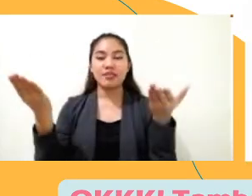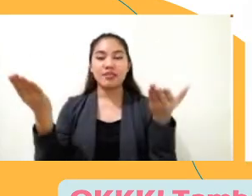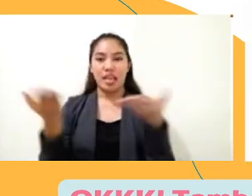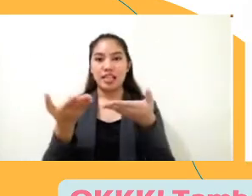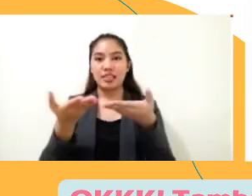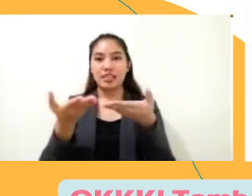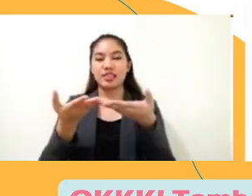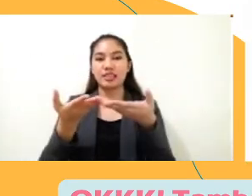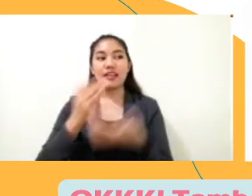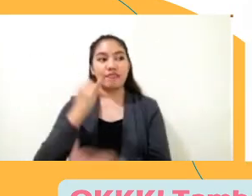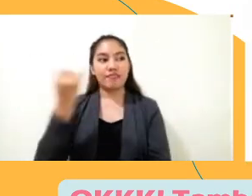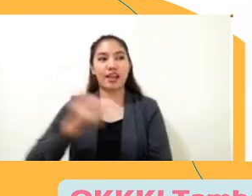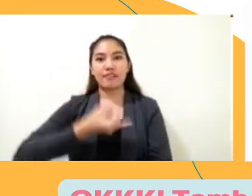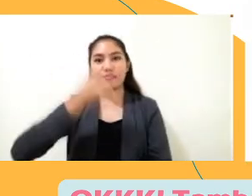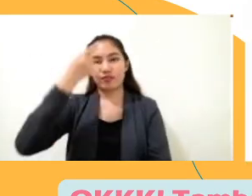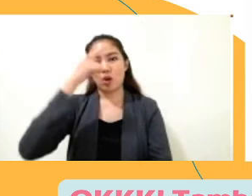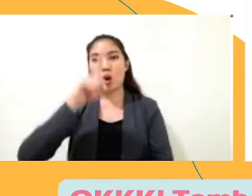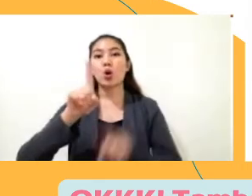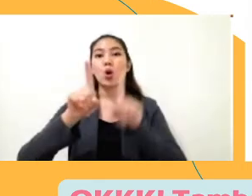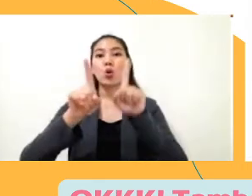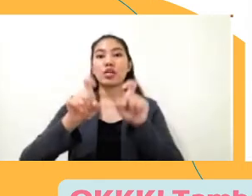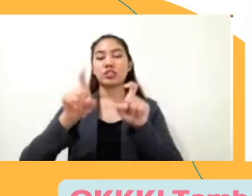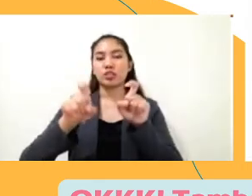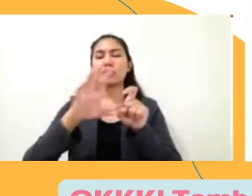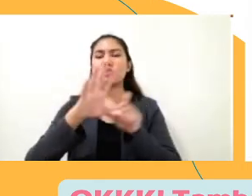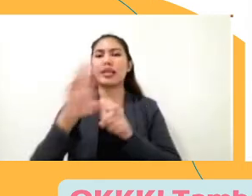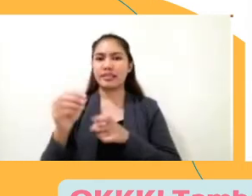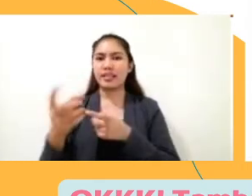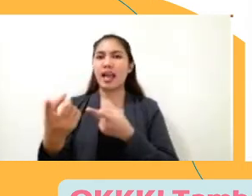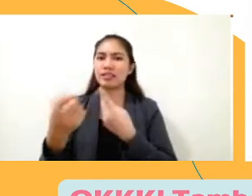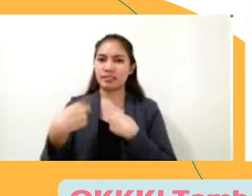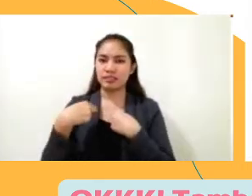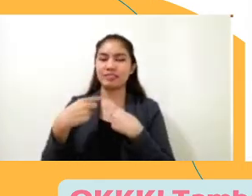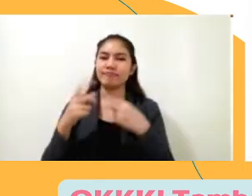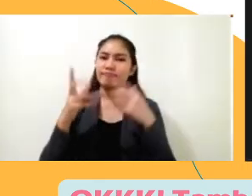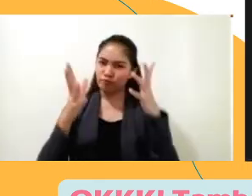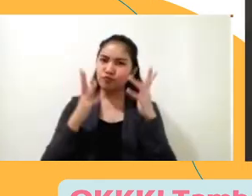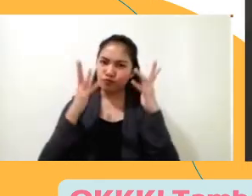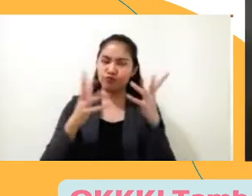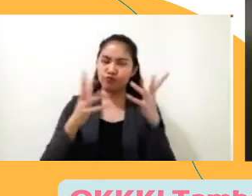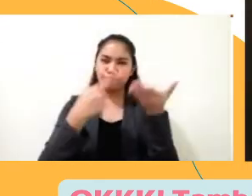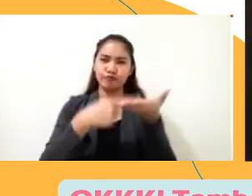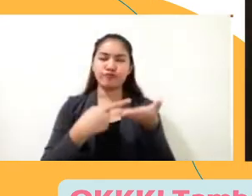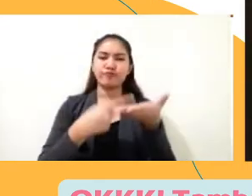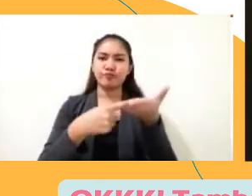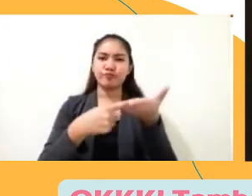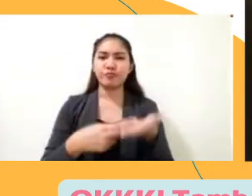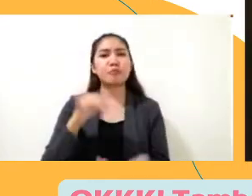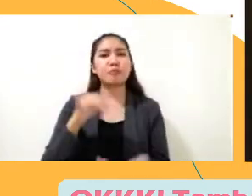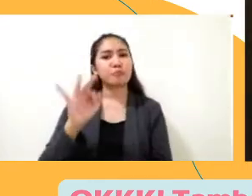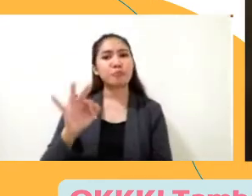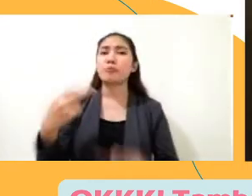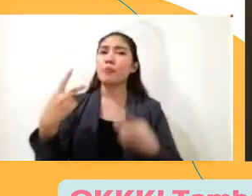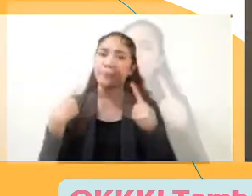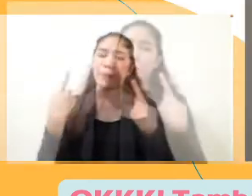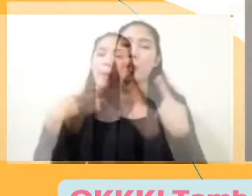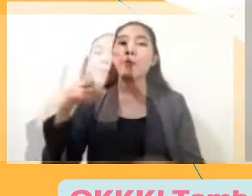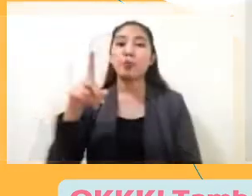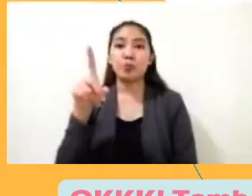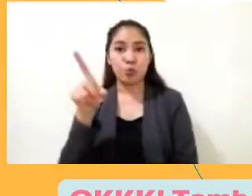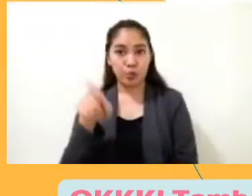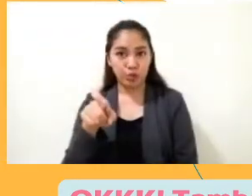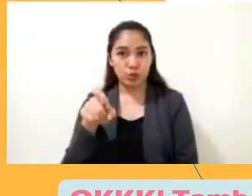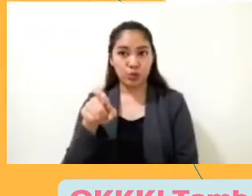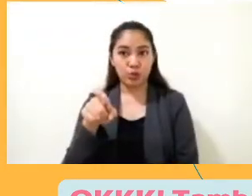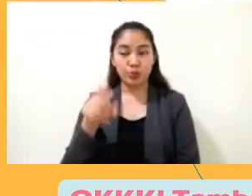sa kwentong, sa konting kwentuhan, mga katanungan din na maaaring nating ibahagi ngayon dito sa